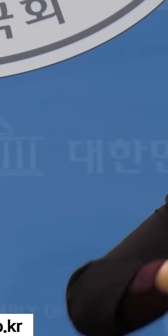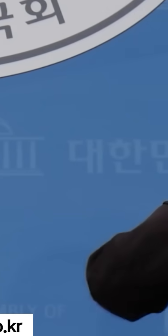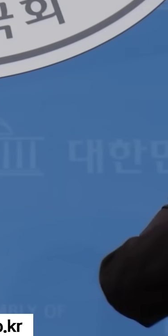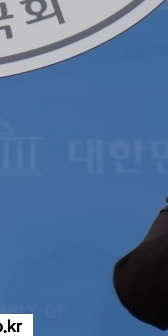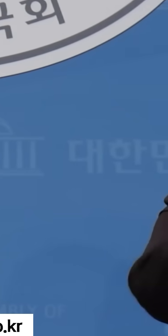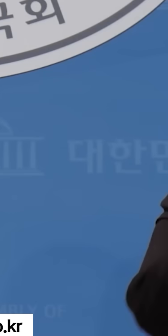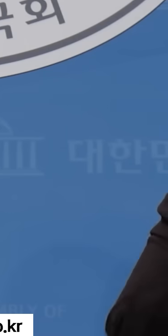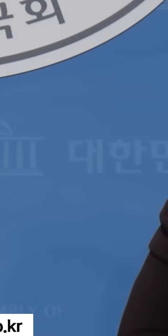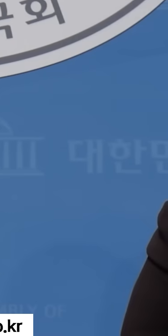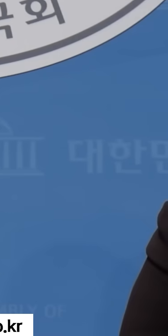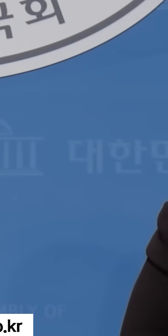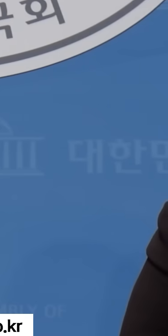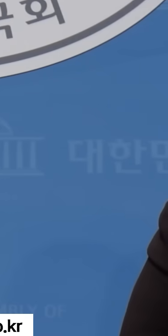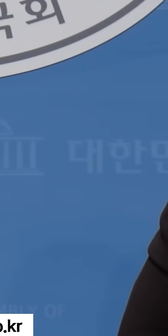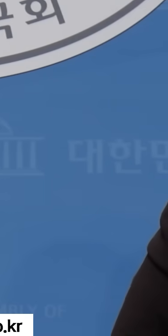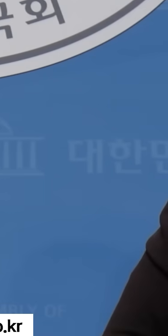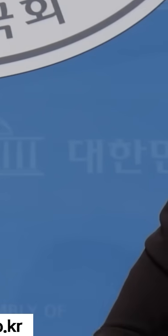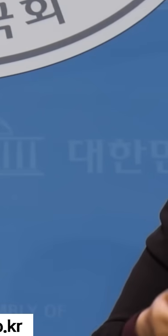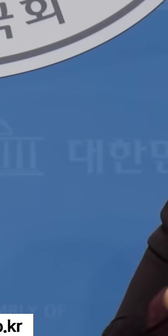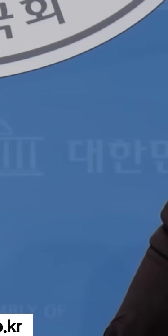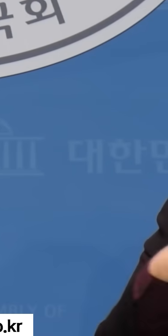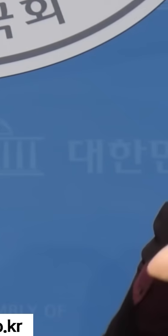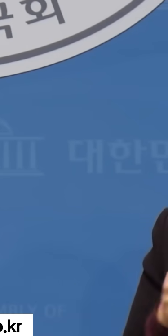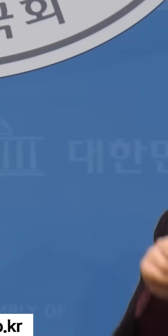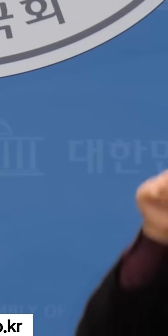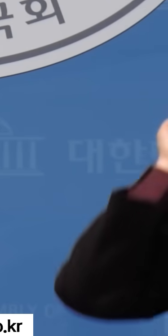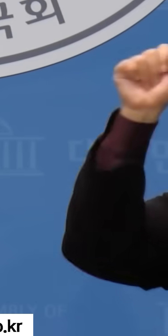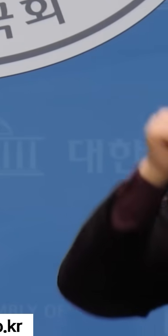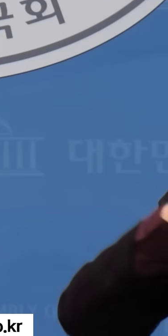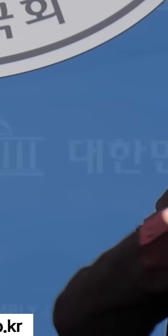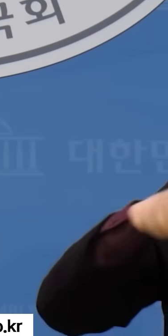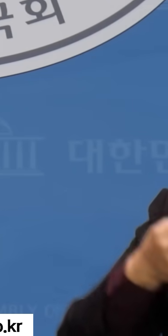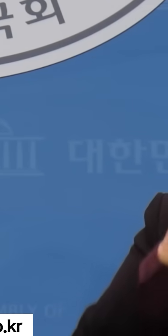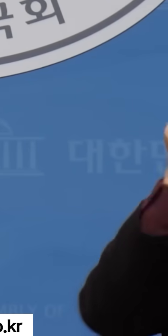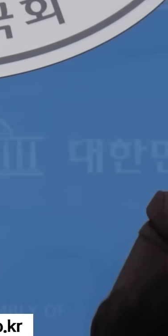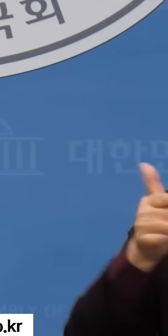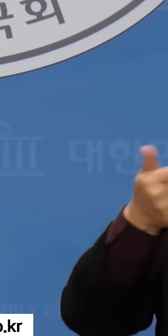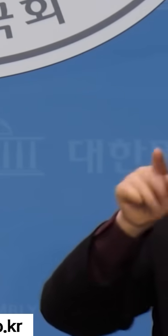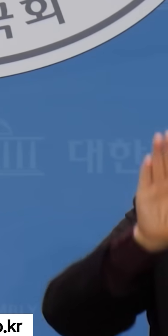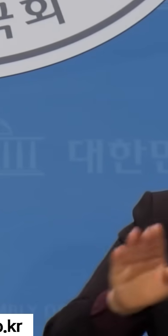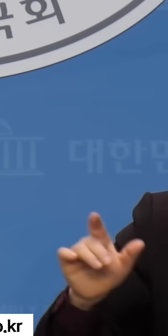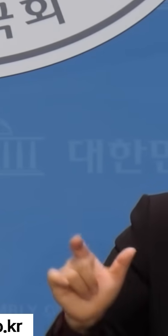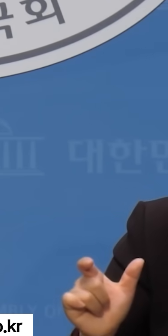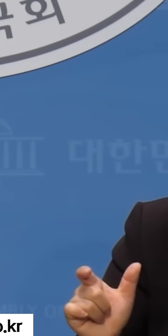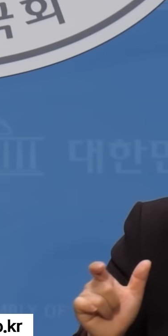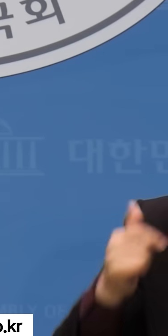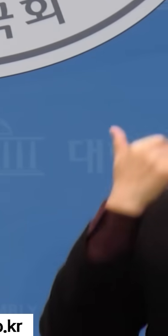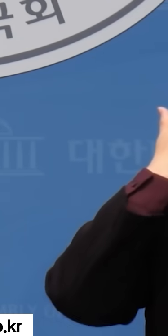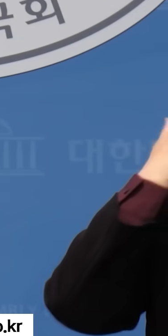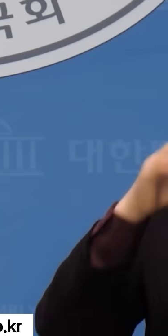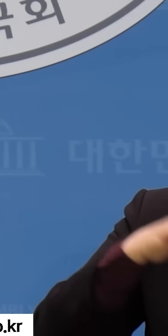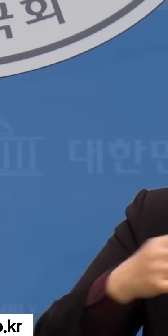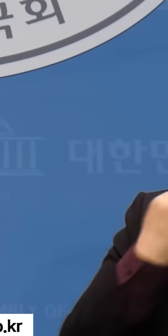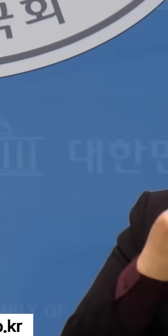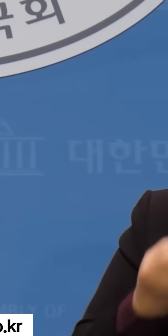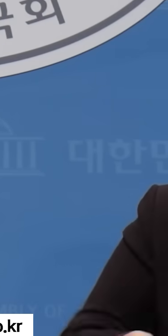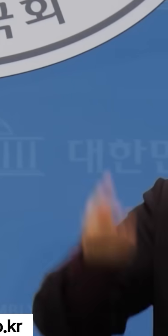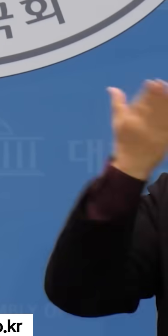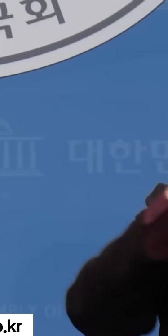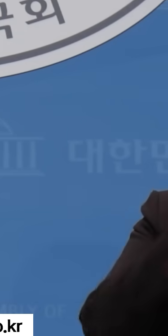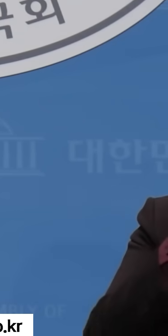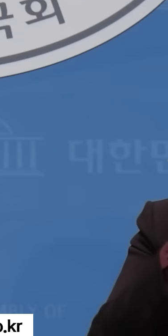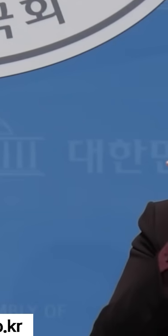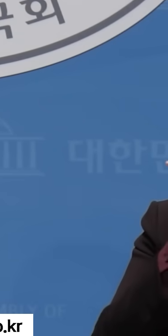그곳은 지킬 수가 있습니다. 그래서 저는 깊은 고민